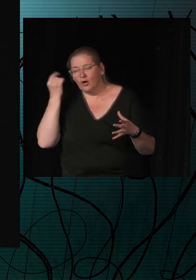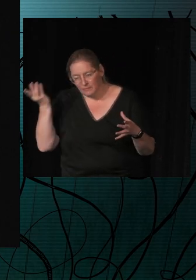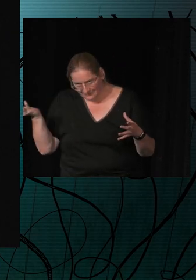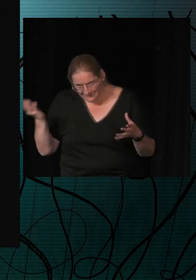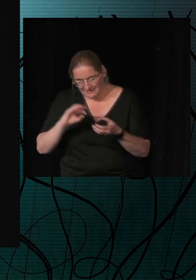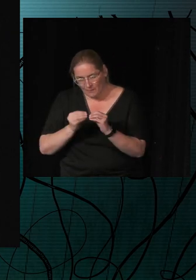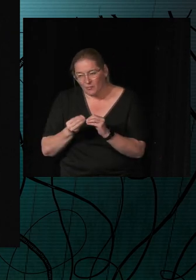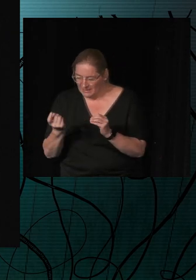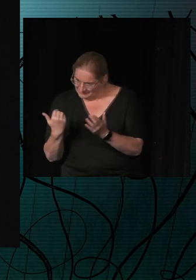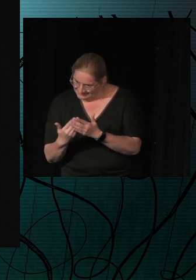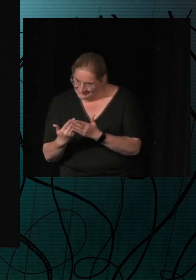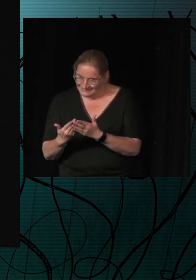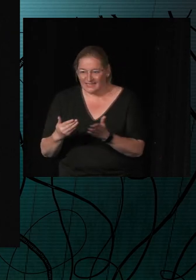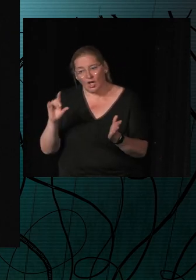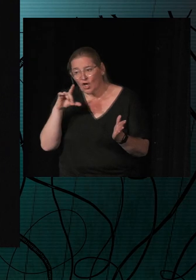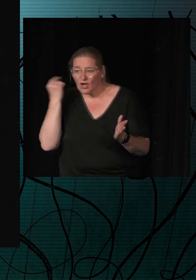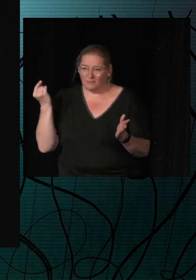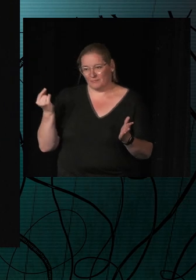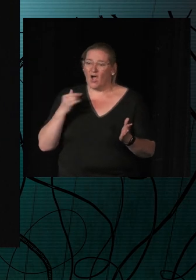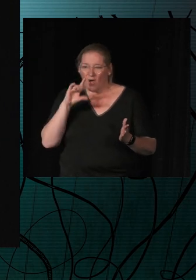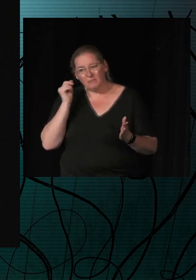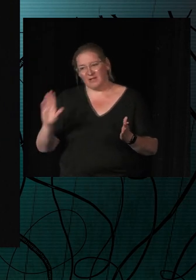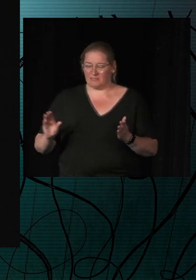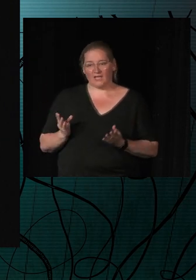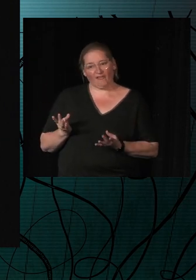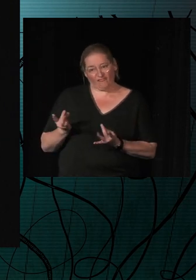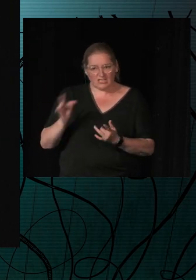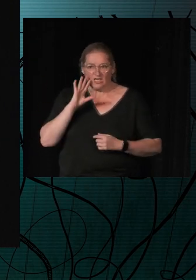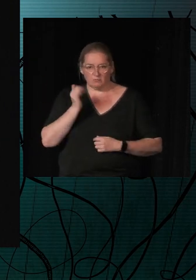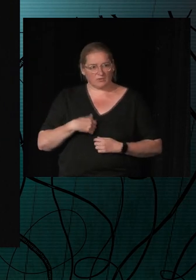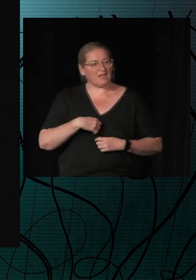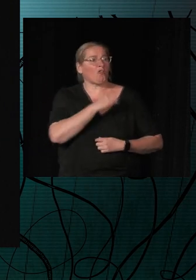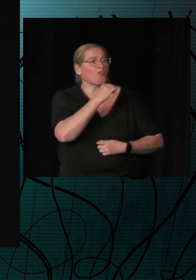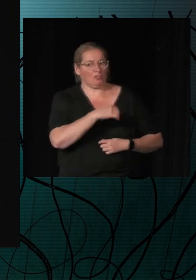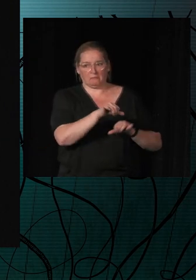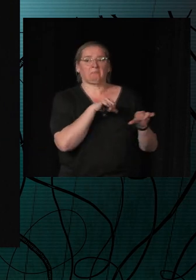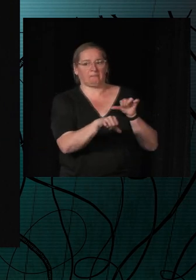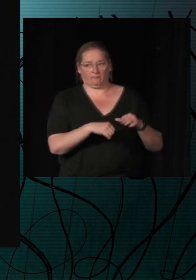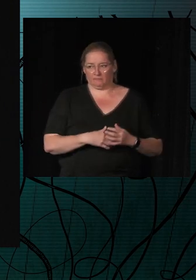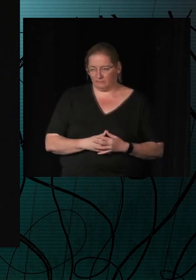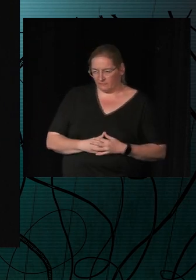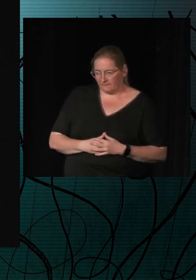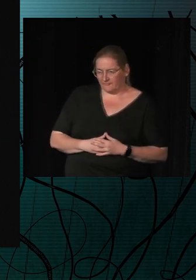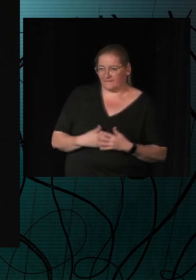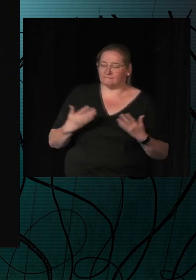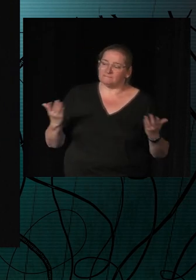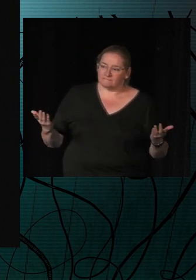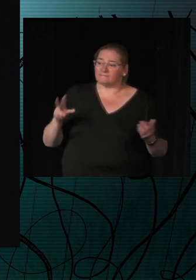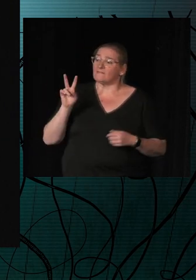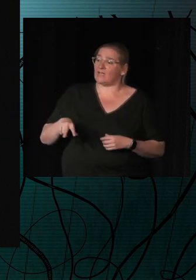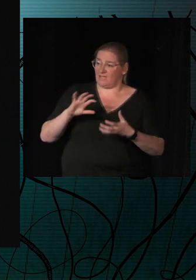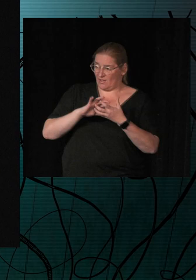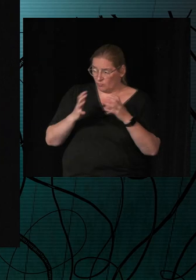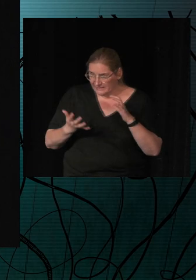problème est quand même situé à ce niveaulà petite fragilité donc du coup c'est vrai que c'est compliqué de euh c'est compliqué